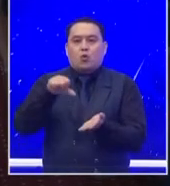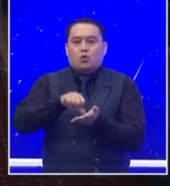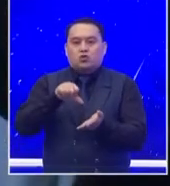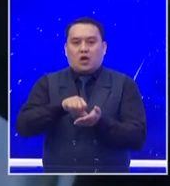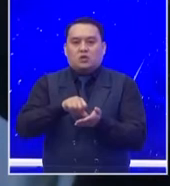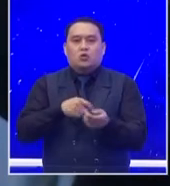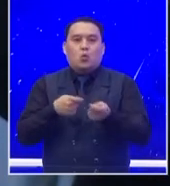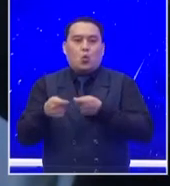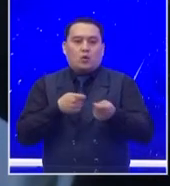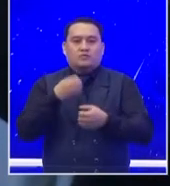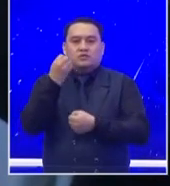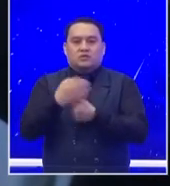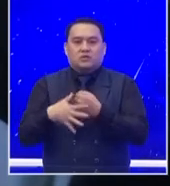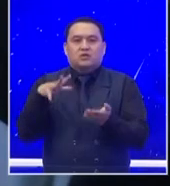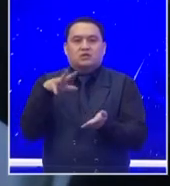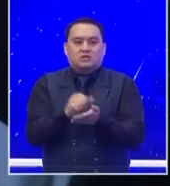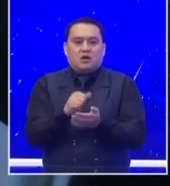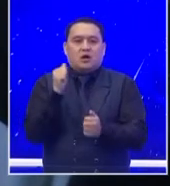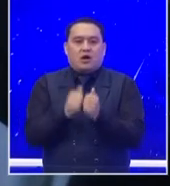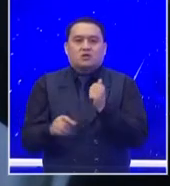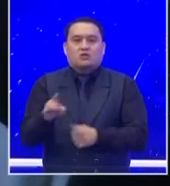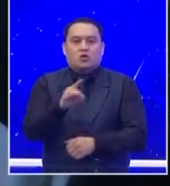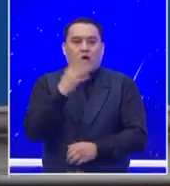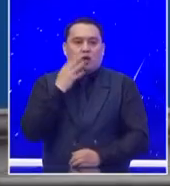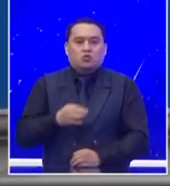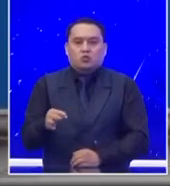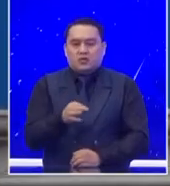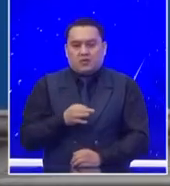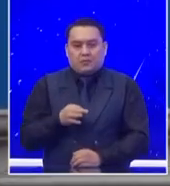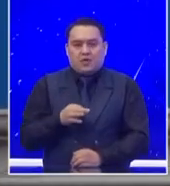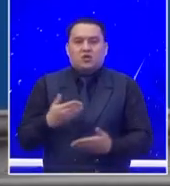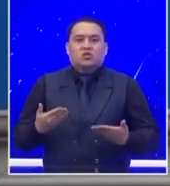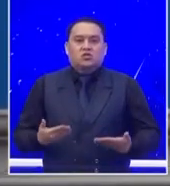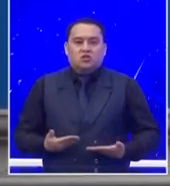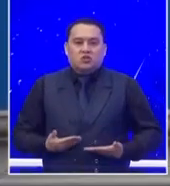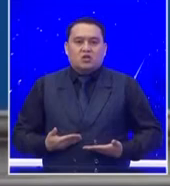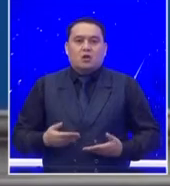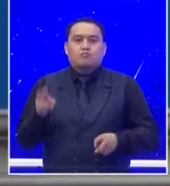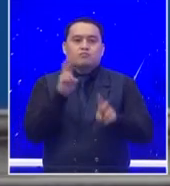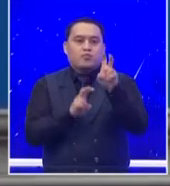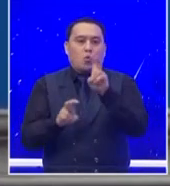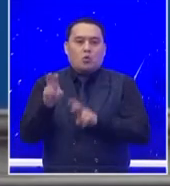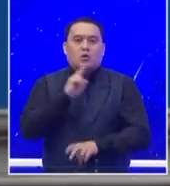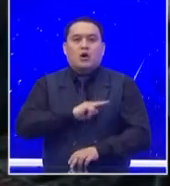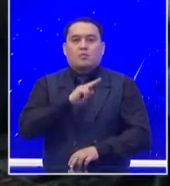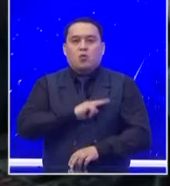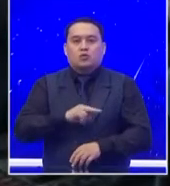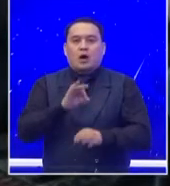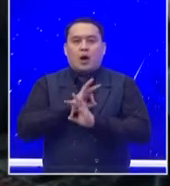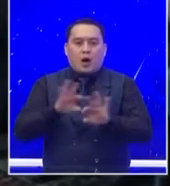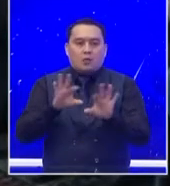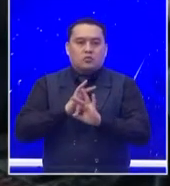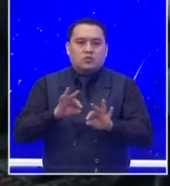участие руководители центров занятости каждого района Алматинской области. Жителям, находящимся в поиске работы, объяснили принципы